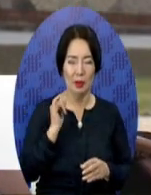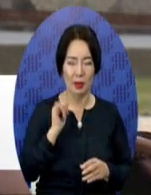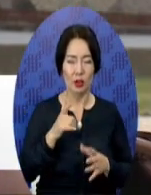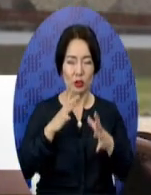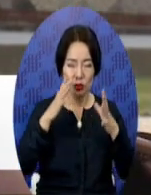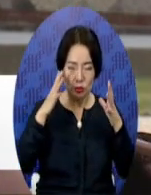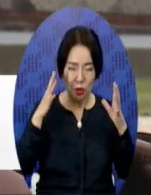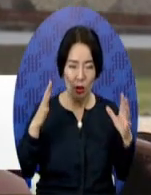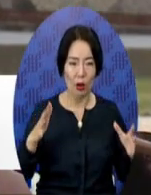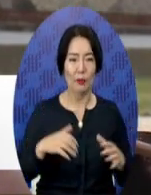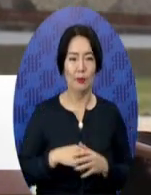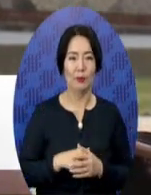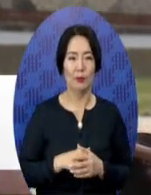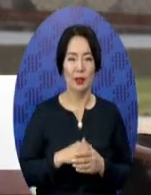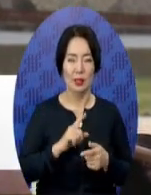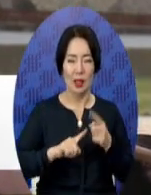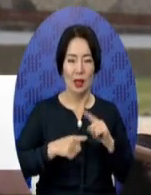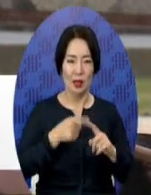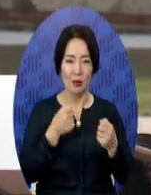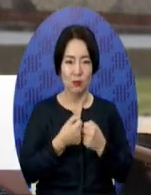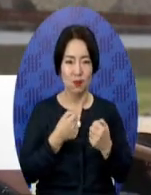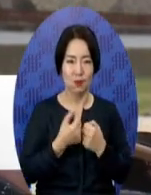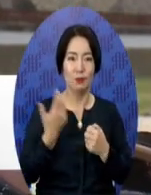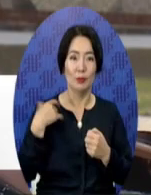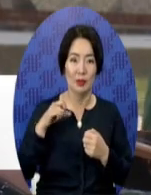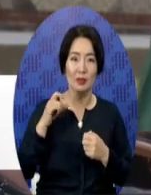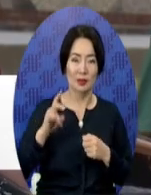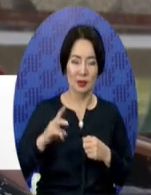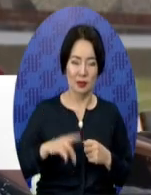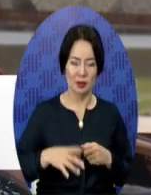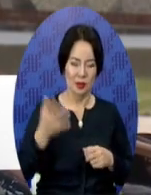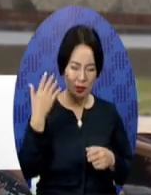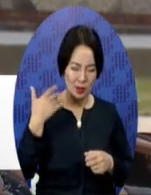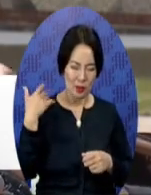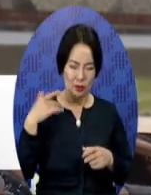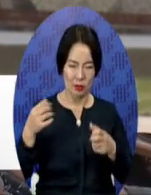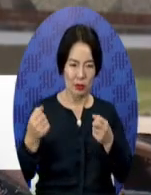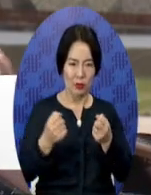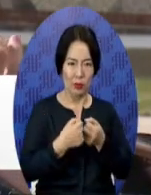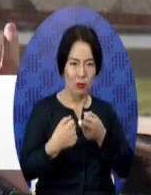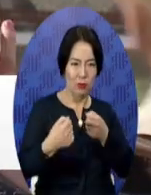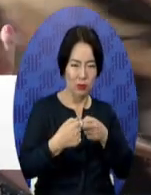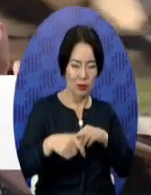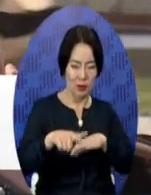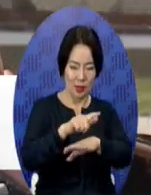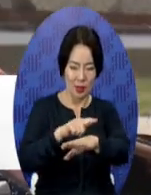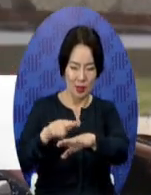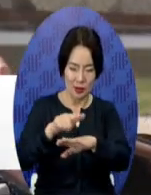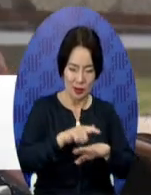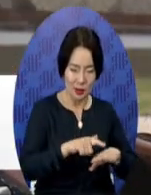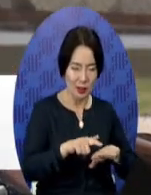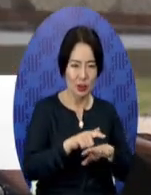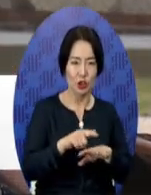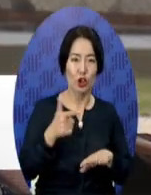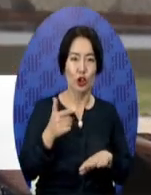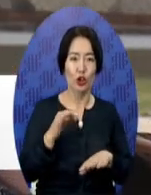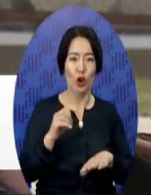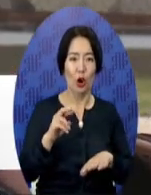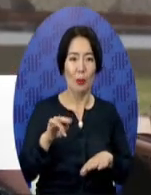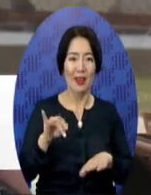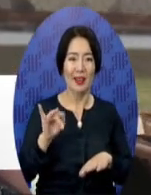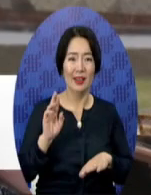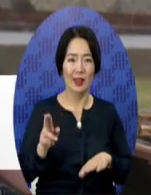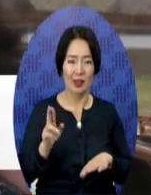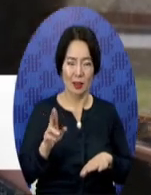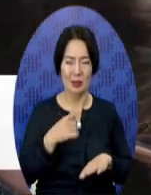том тулаан. Тэр үеийн одоо сөрөлдөж талуудын газар нутгийн геополитикийн хувьд бас их хүнд